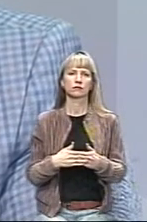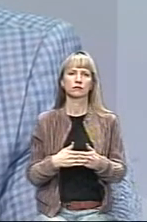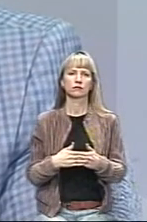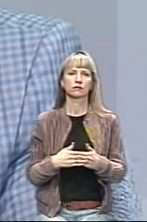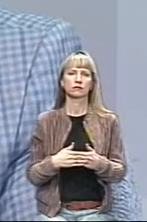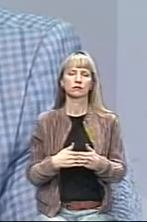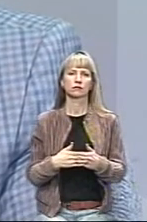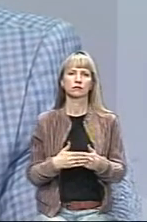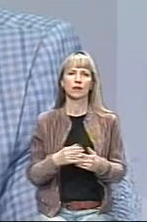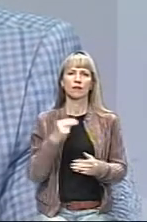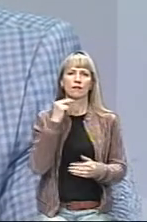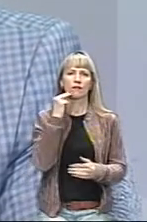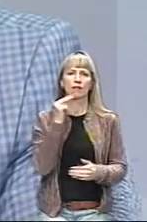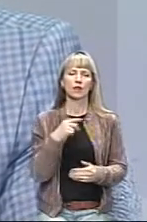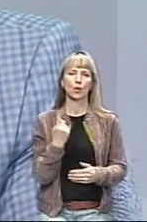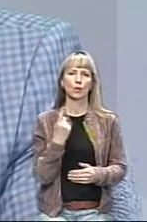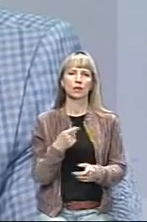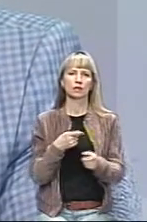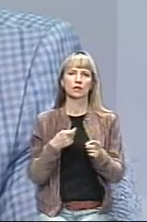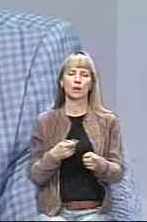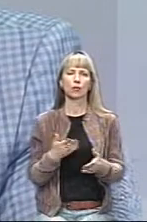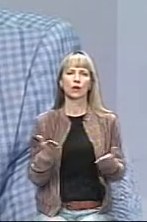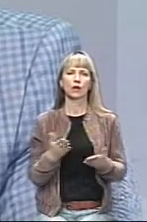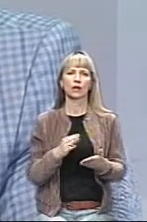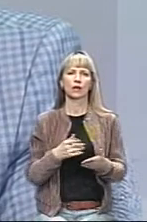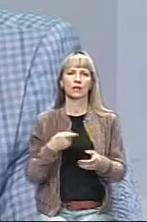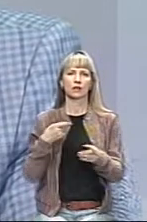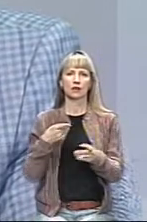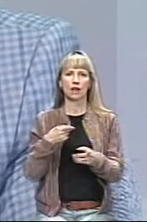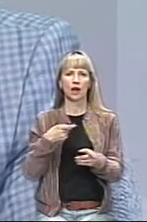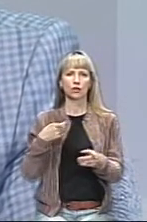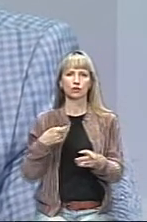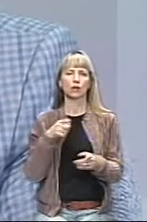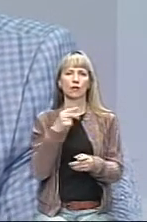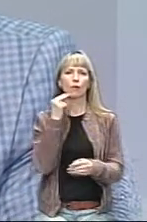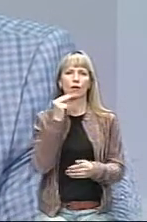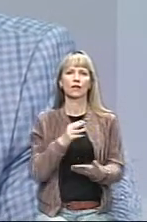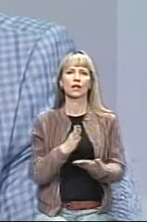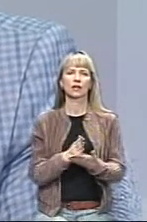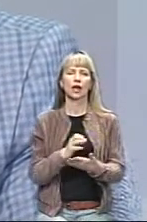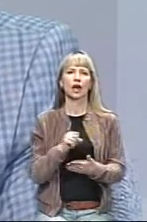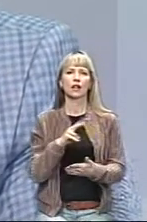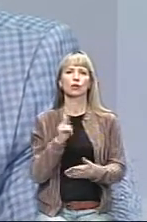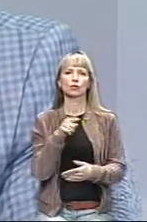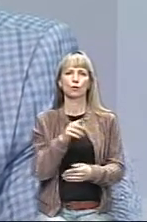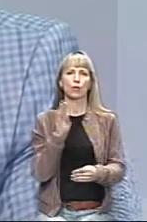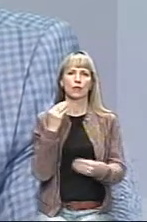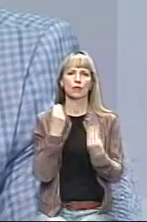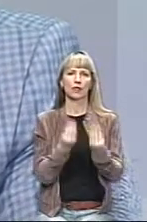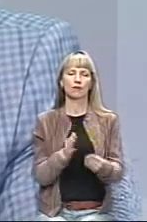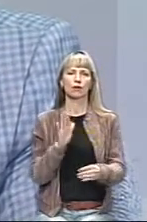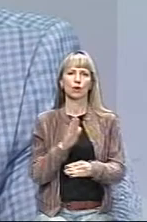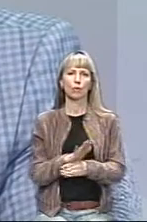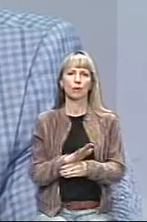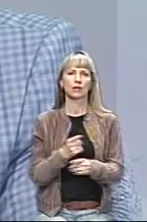чи винний конкретний снайпер, який натискав на гачок. Хоча його провина є, але хтось йому дав команду.